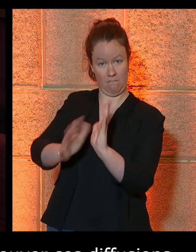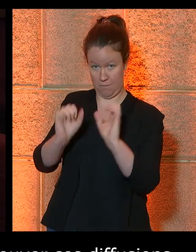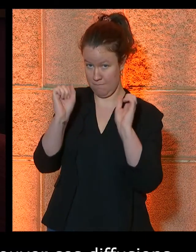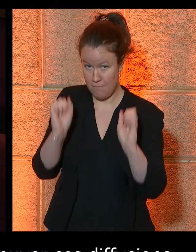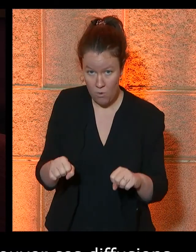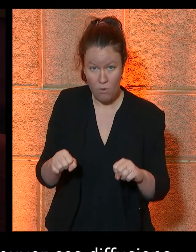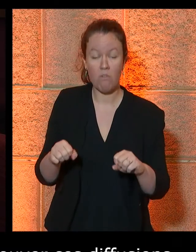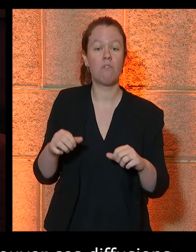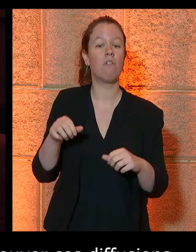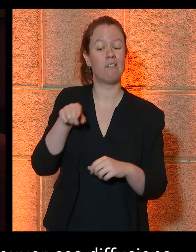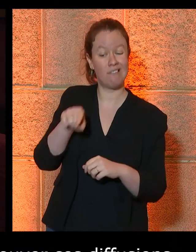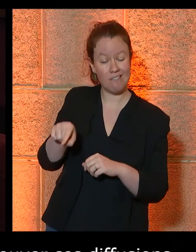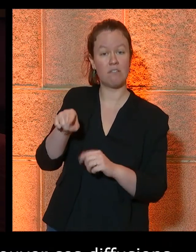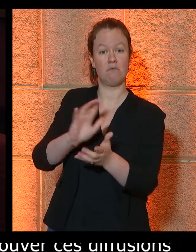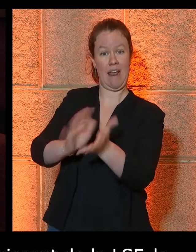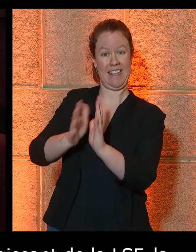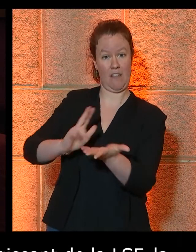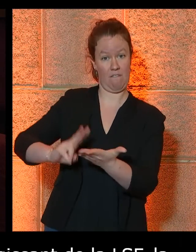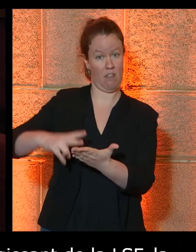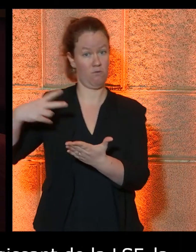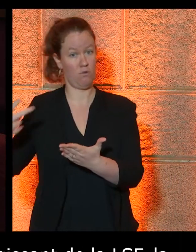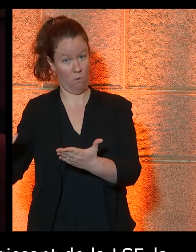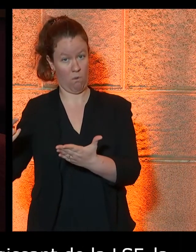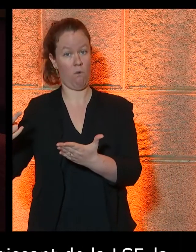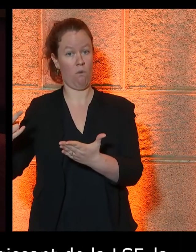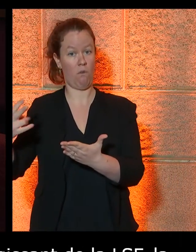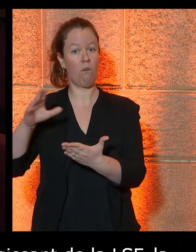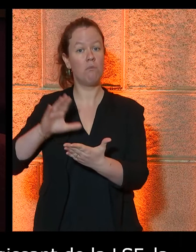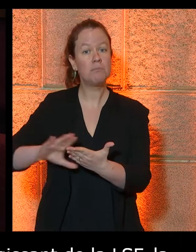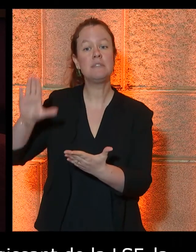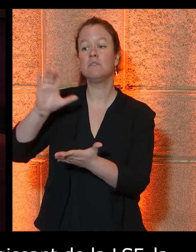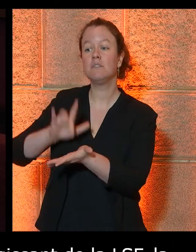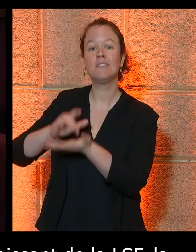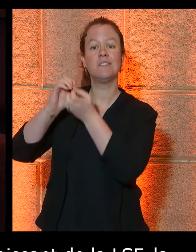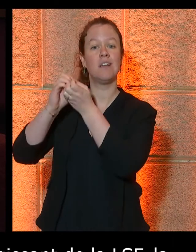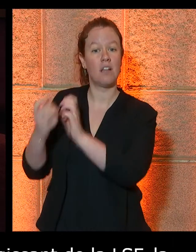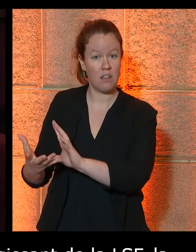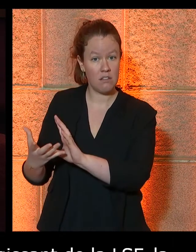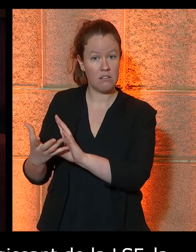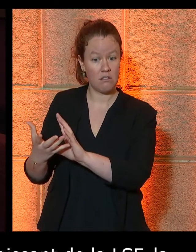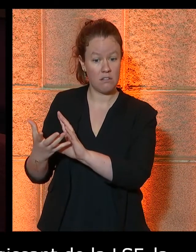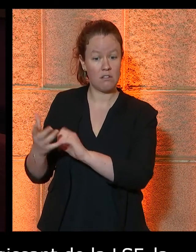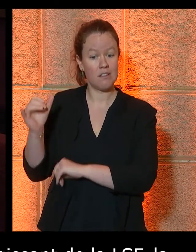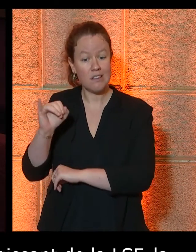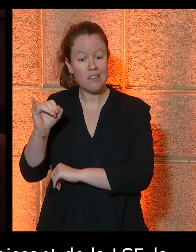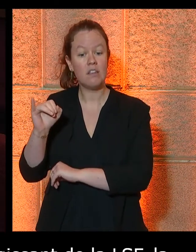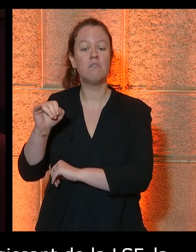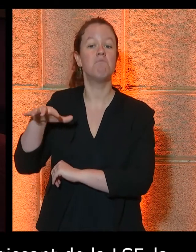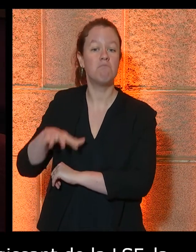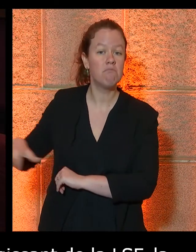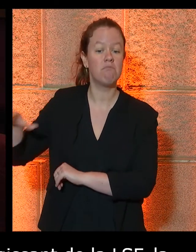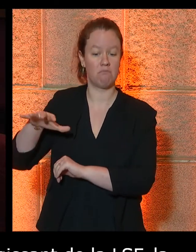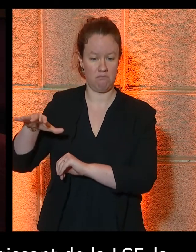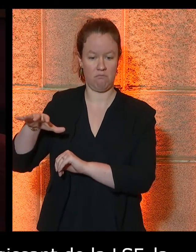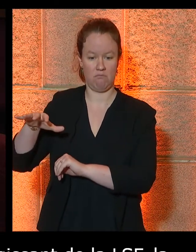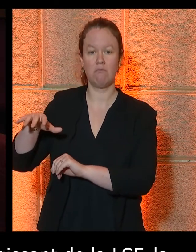la traduction LSF sur les sites internet était faite systématiquement par les équipes de production de